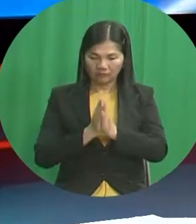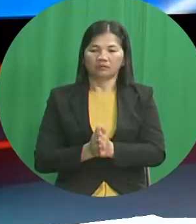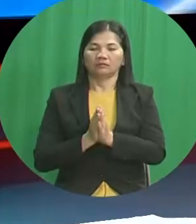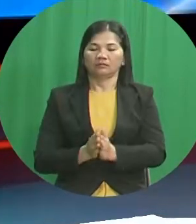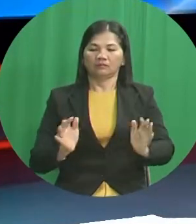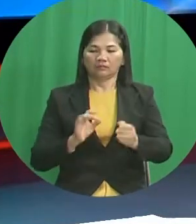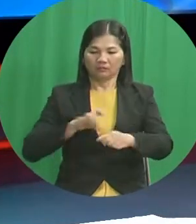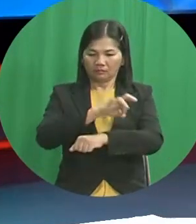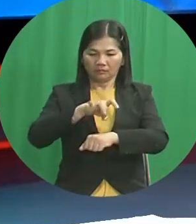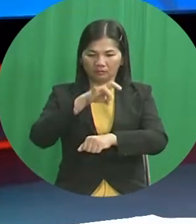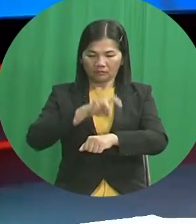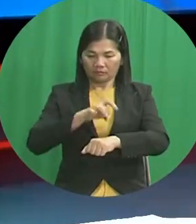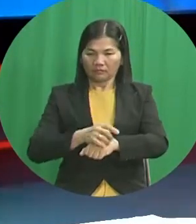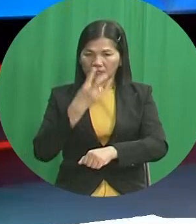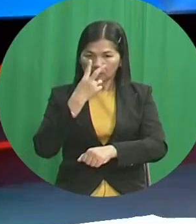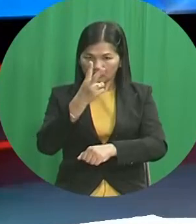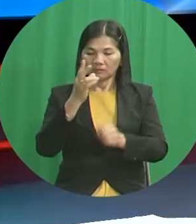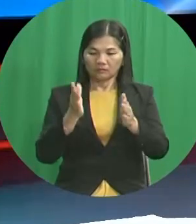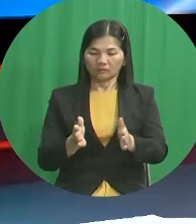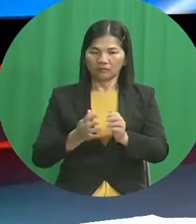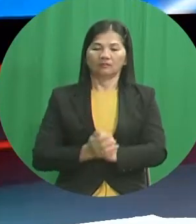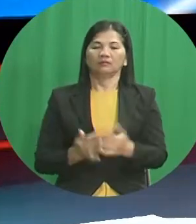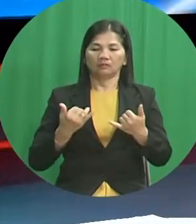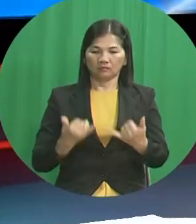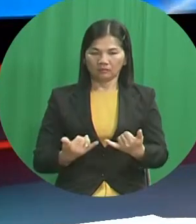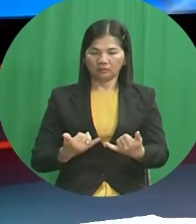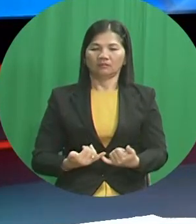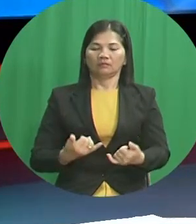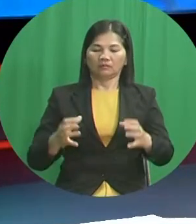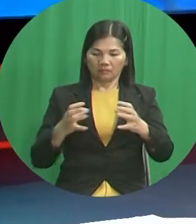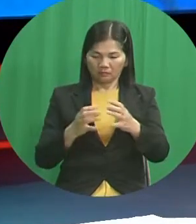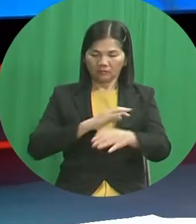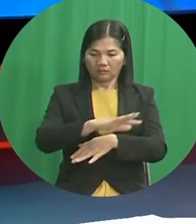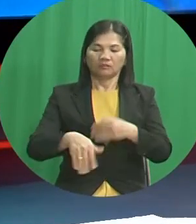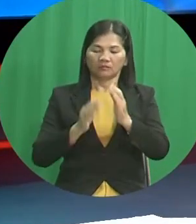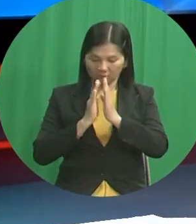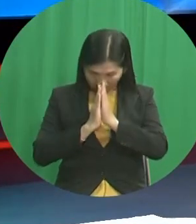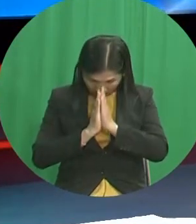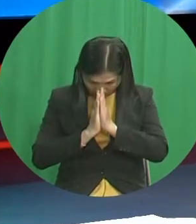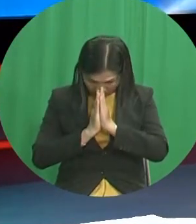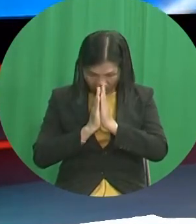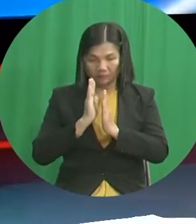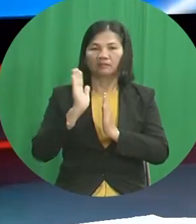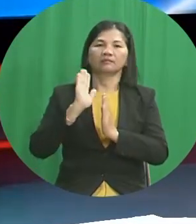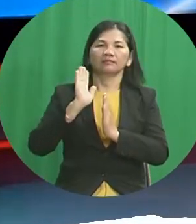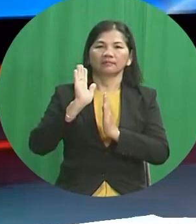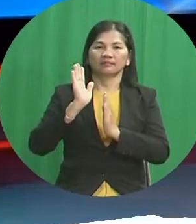សម្រាប់ការចំណាយពេលនៅក្នុងការតាមដានទស្សនារបស់អស់លោកអ្នកនៅពេលនេះដែរខ្ញុំបាទរួមជាមួយនឹងក្រុមការងារសូមអរគុណសូមគោរពលា